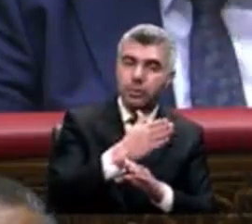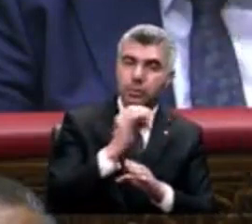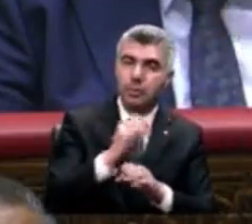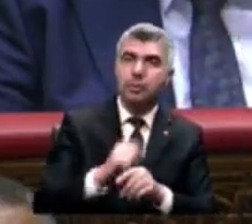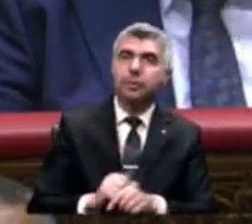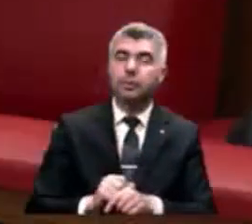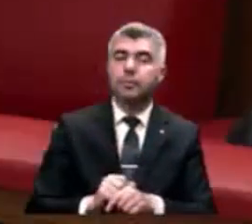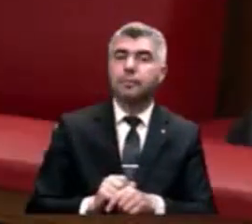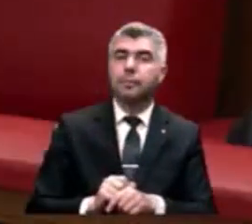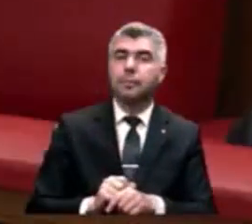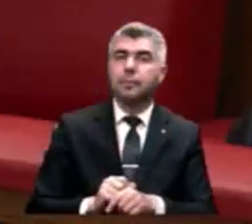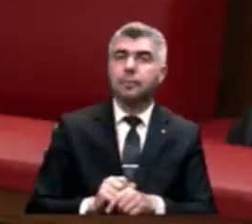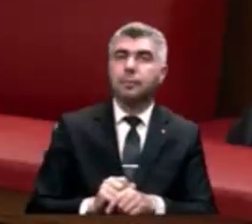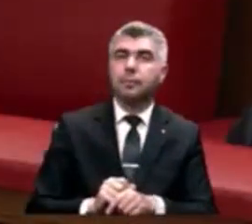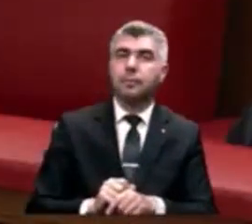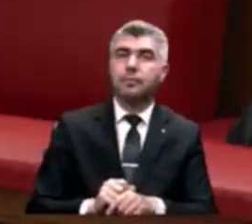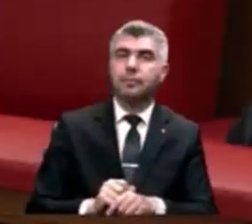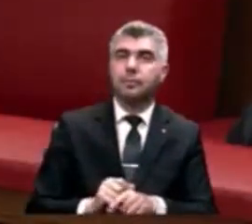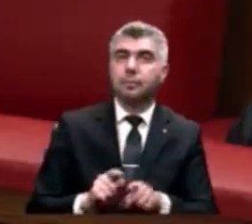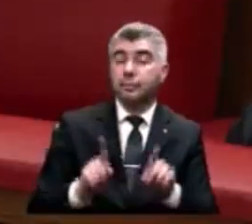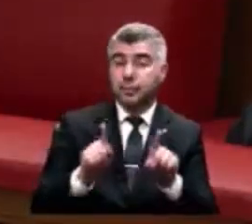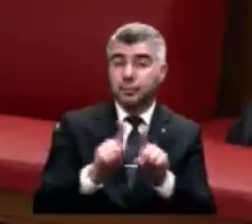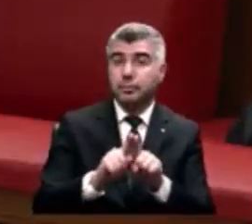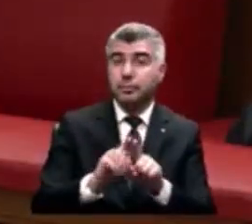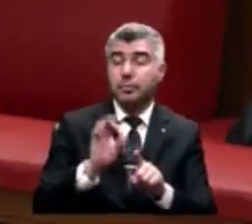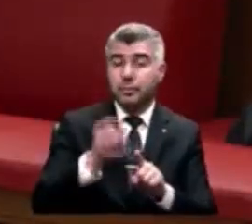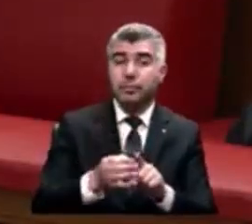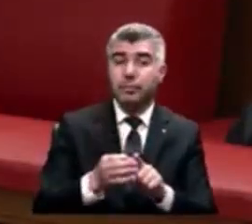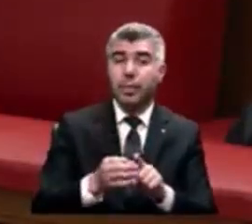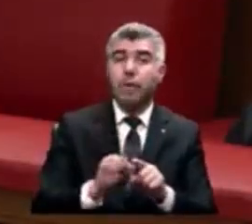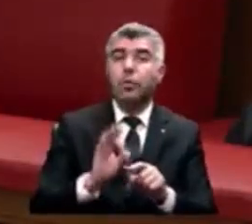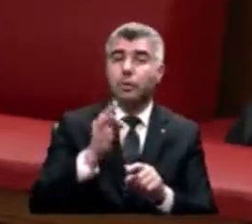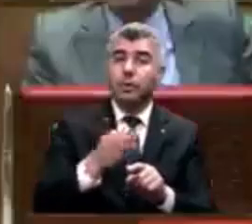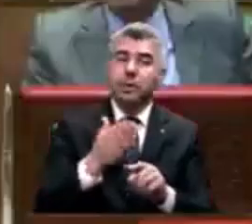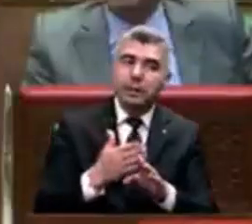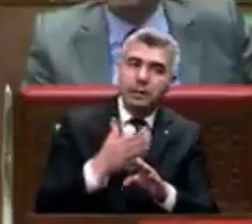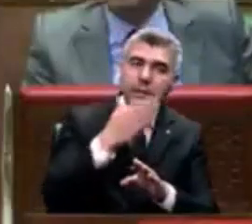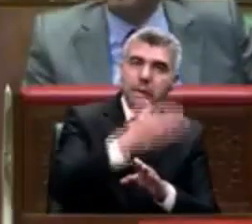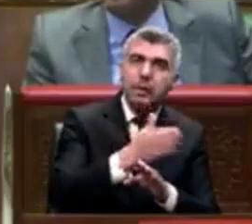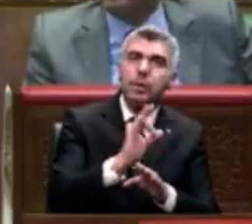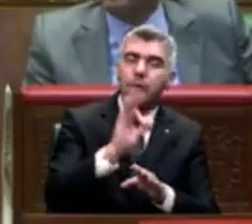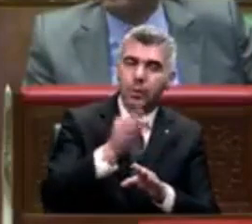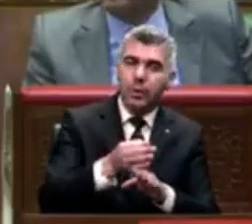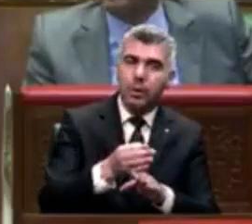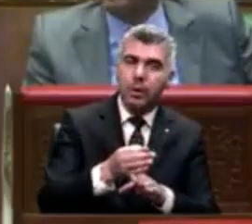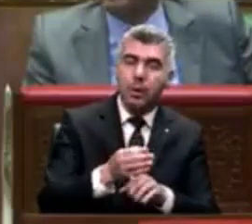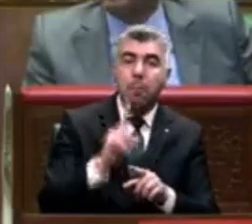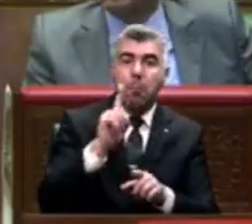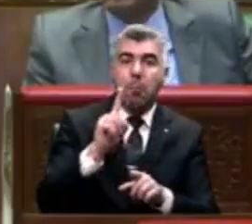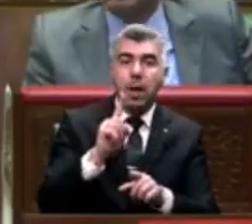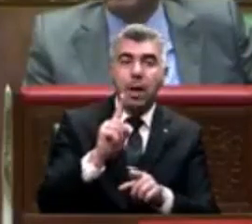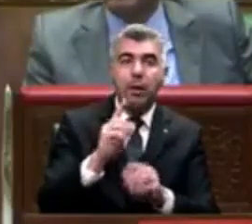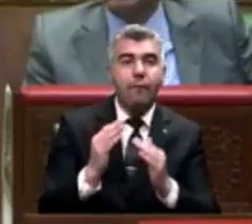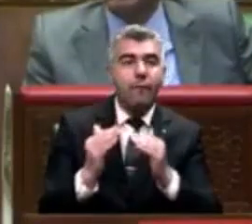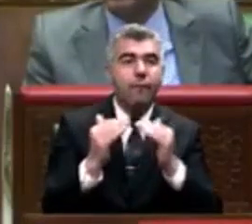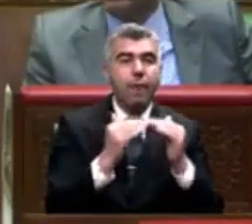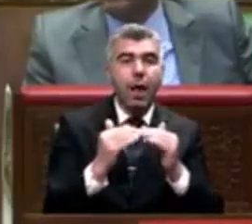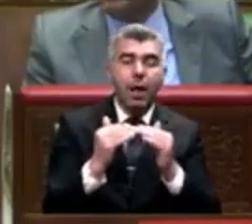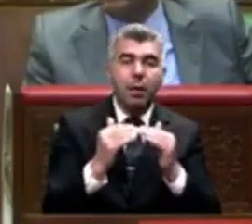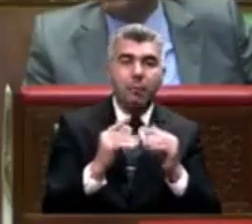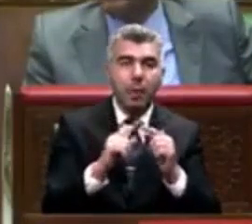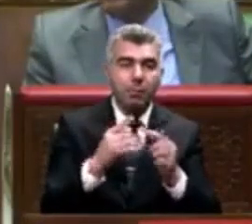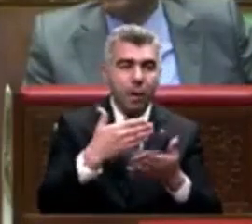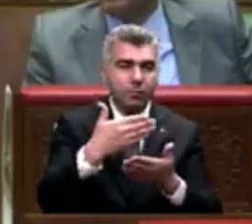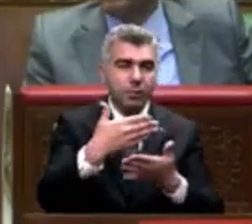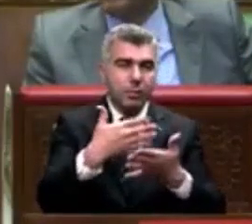هذيك الحوز. حنا من نوع بروح وطني عاليه قلنا لك سير، ولكن اتفقتي معنا انه غادي يكون مذكره